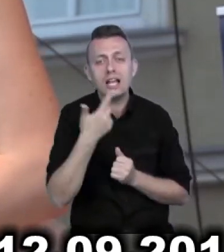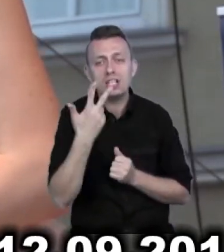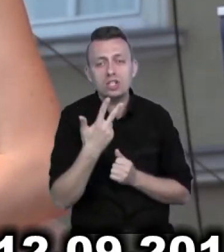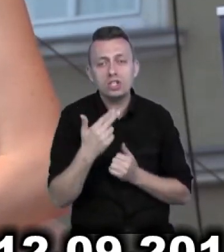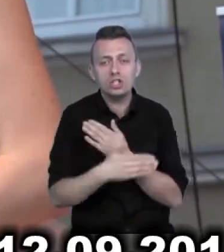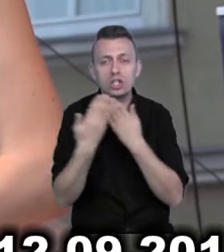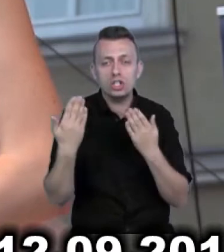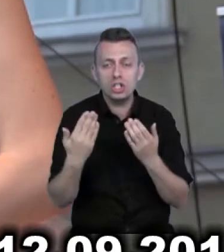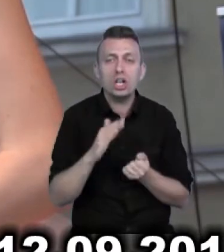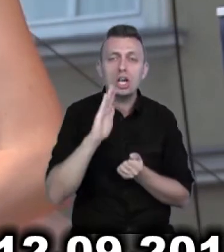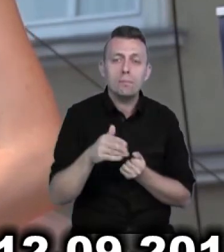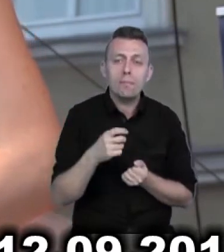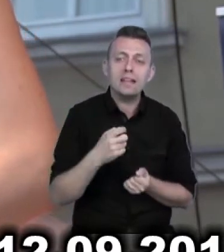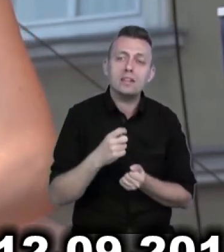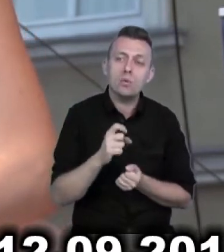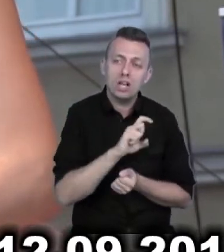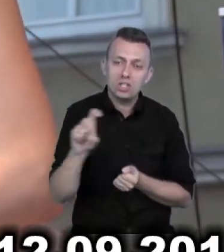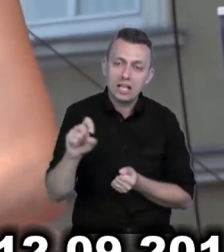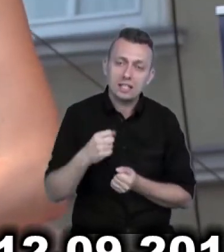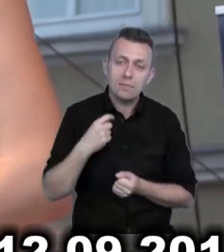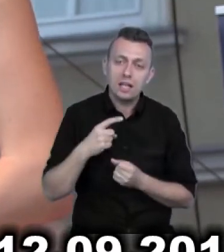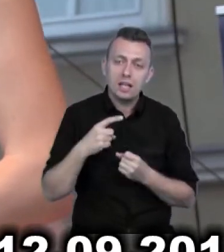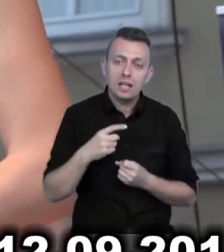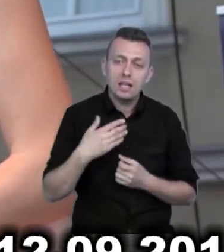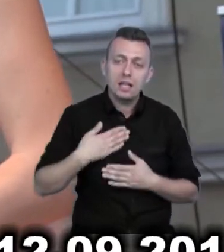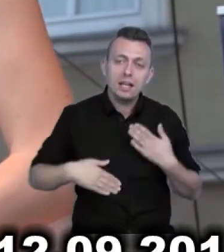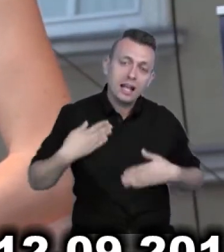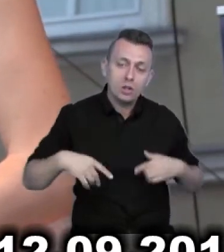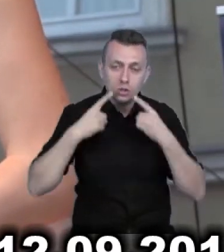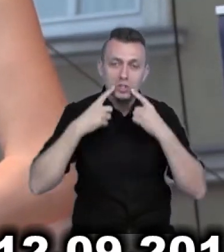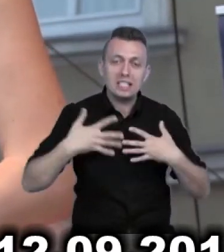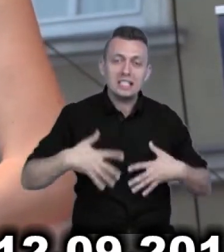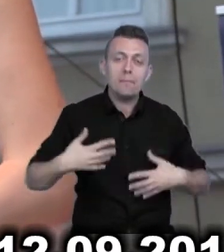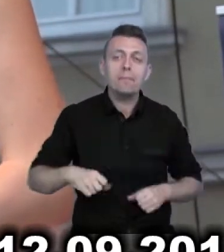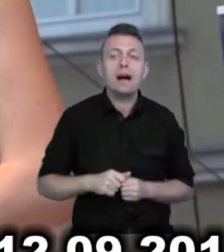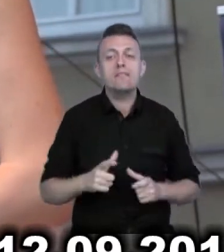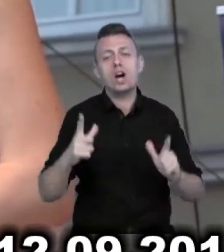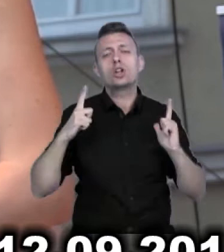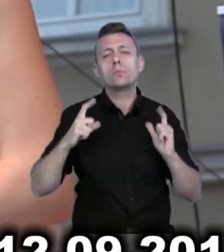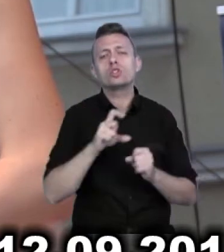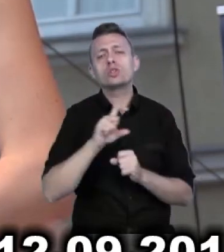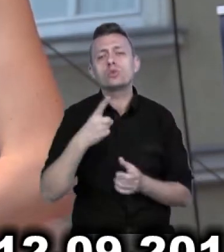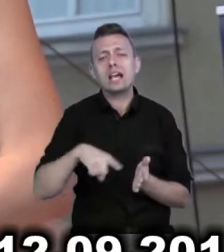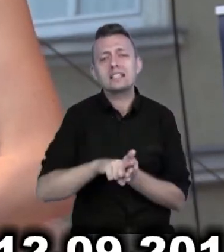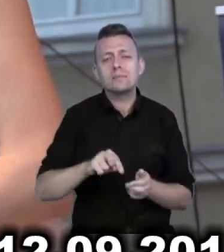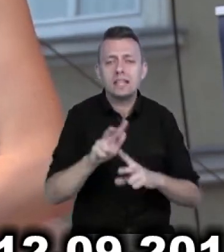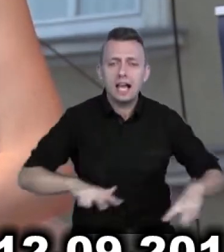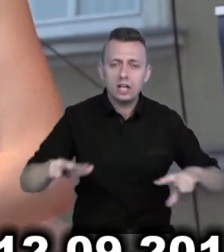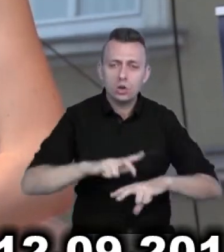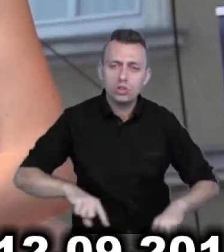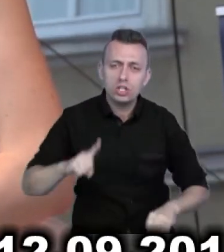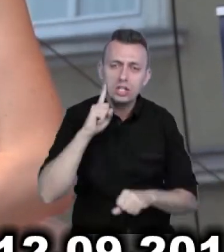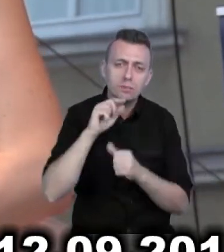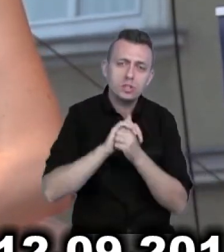i zabawy, chwilą wytchnienia od codzienności, czasem dla rodziny i przyjaciół, czasem spędzonym